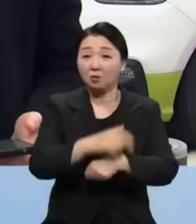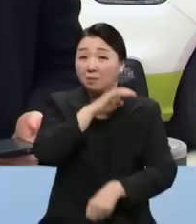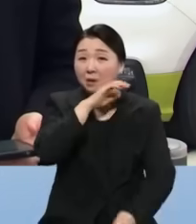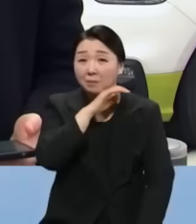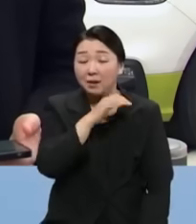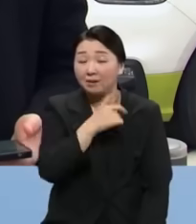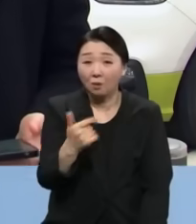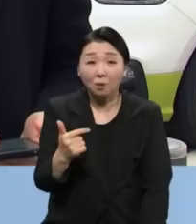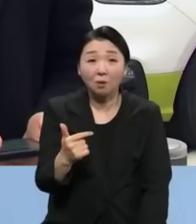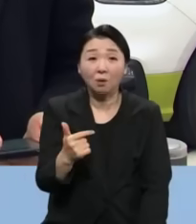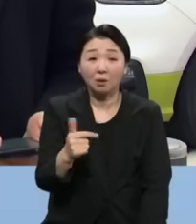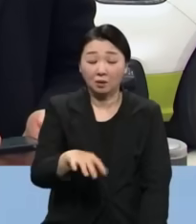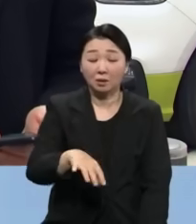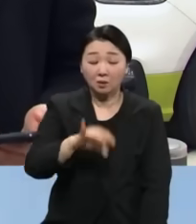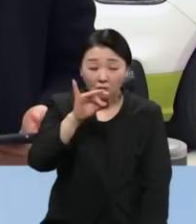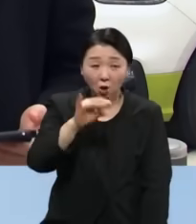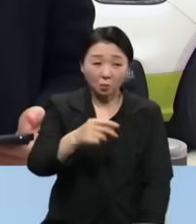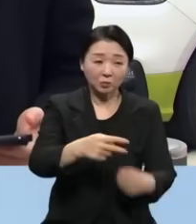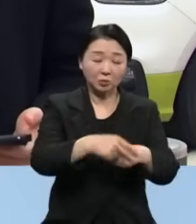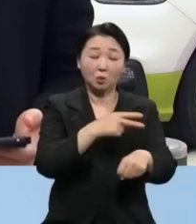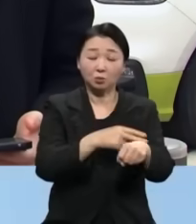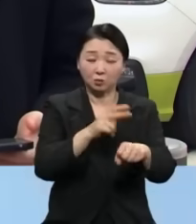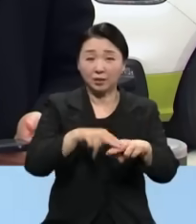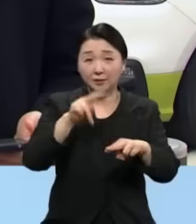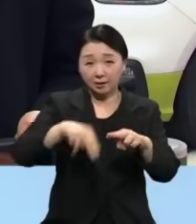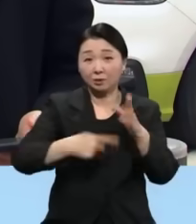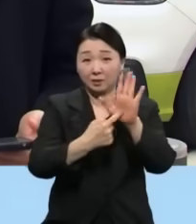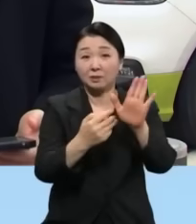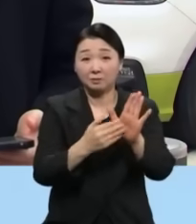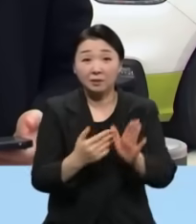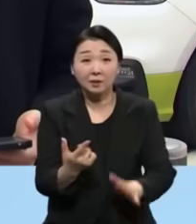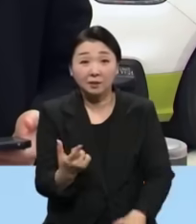거세죠. 처음으로 의대 교수도 사직하겠다고 밝혔다고요.